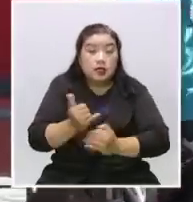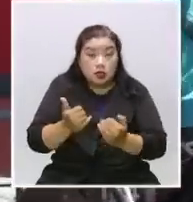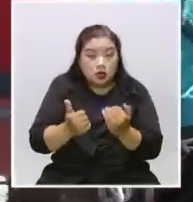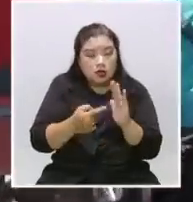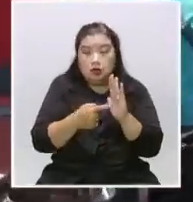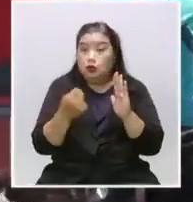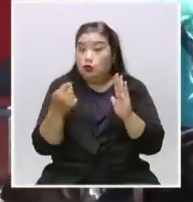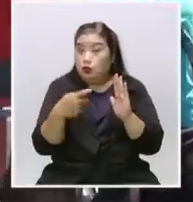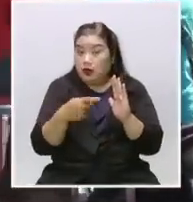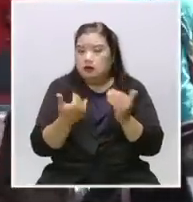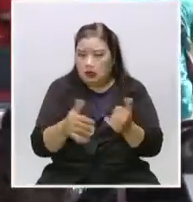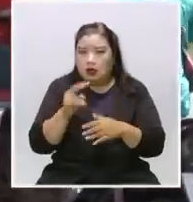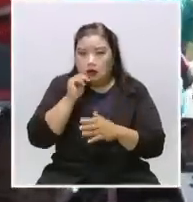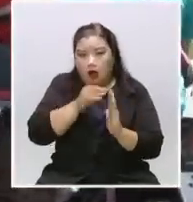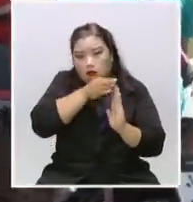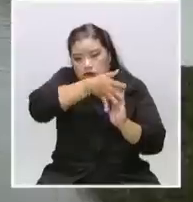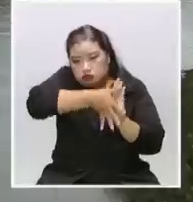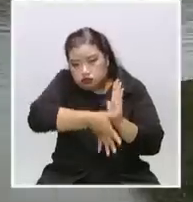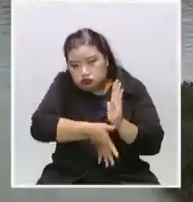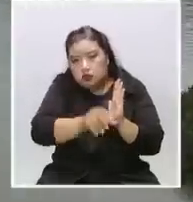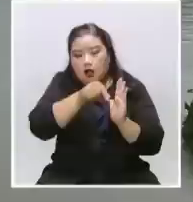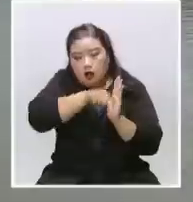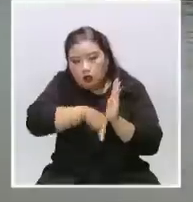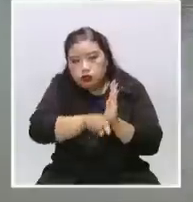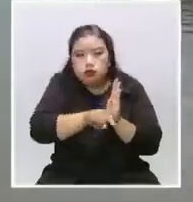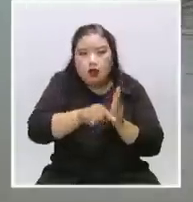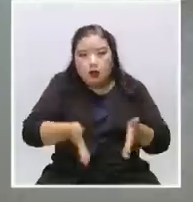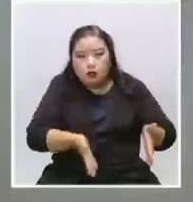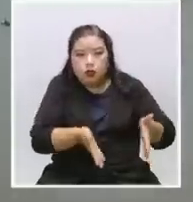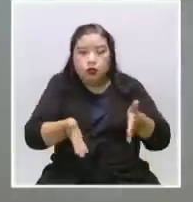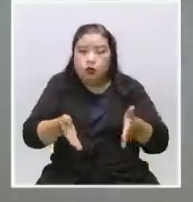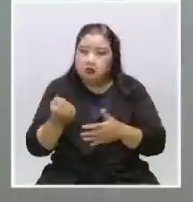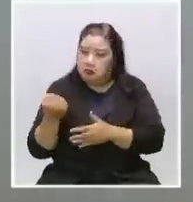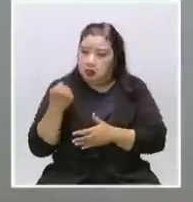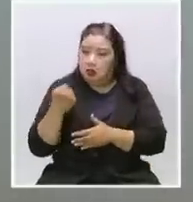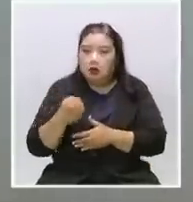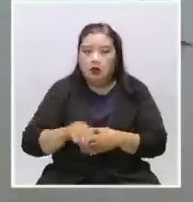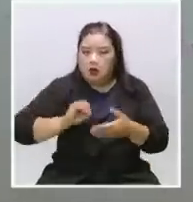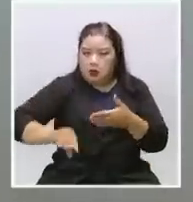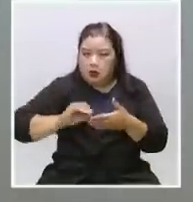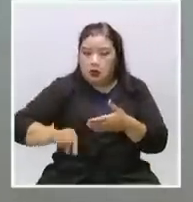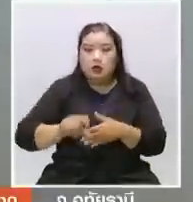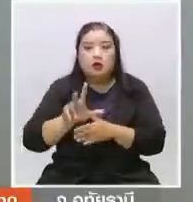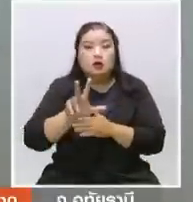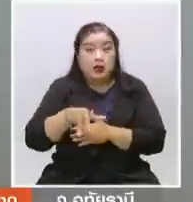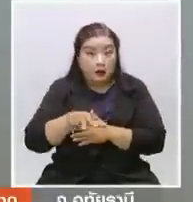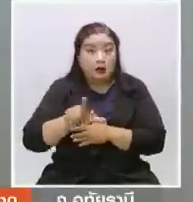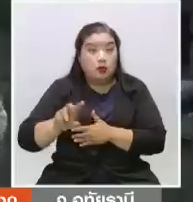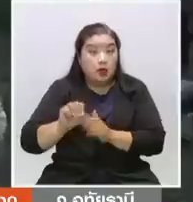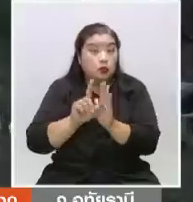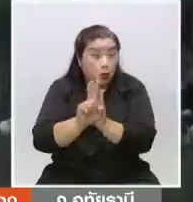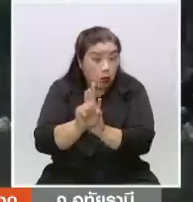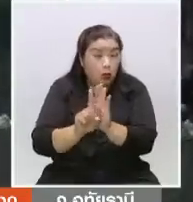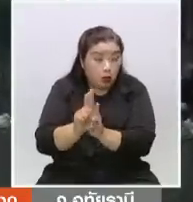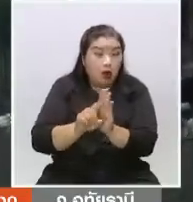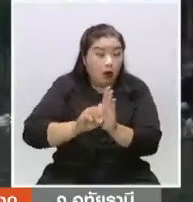ทัยธานีนะคะมวลน้ำเหนือยังคงทะลักมาตามลำน้ำเจ้าพระยาในอัตรามากกว่า 3,000 ลูกบาศก์เมตรต่อวินาทีส่งผล